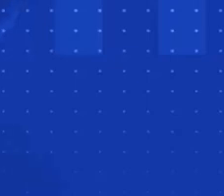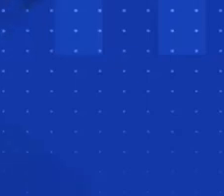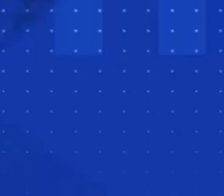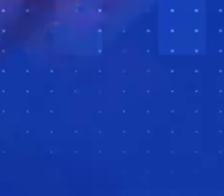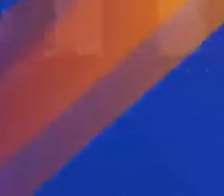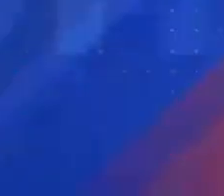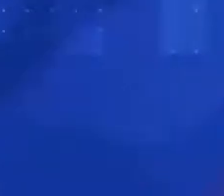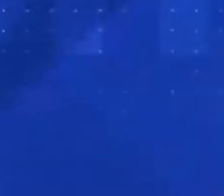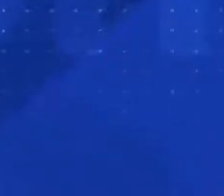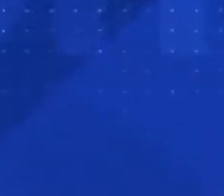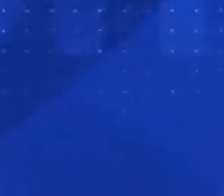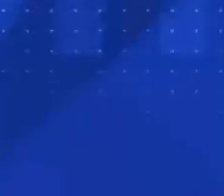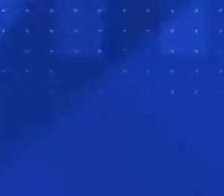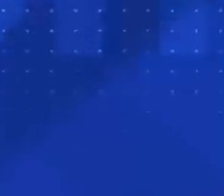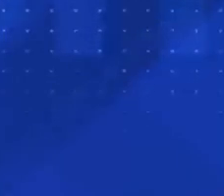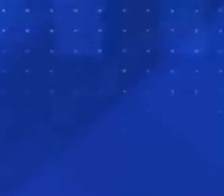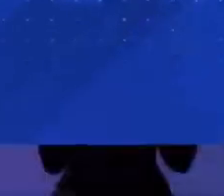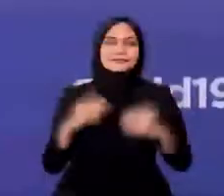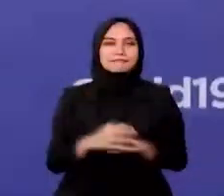Hai